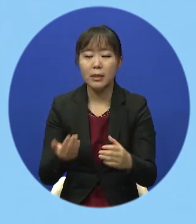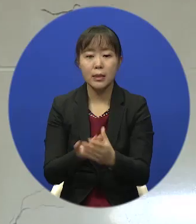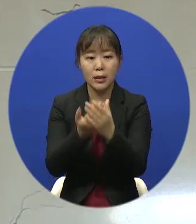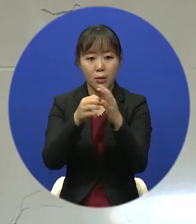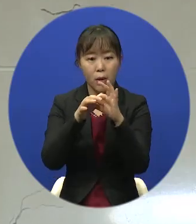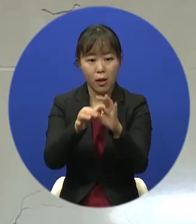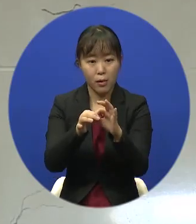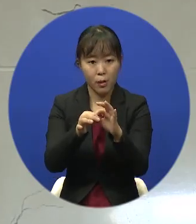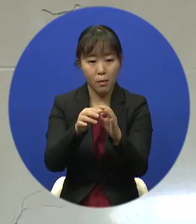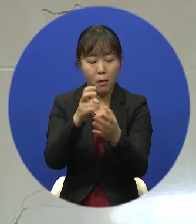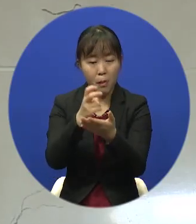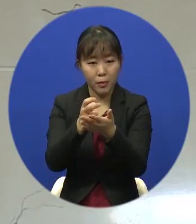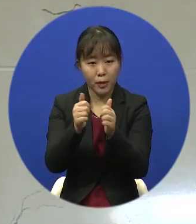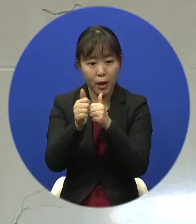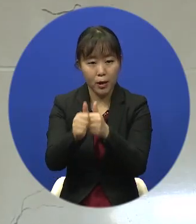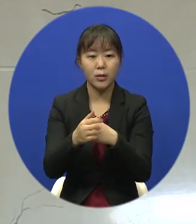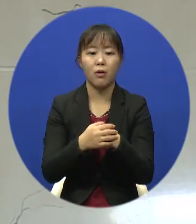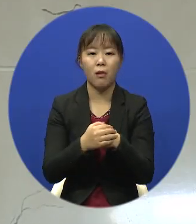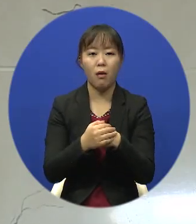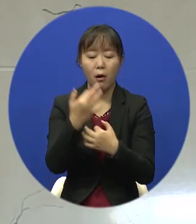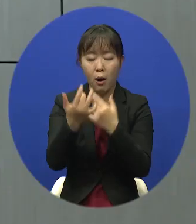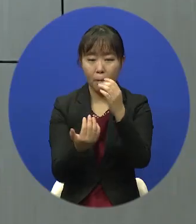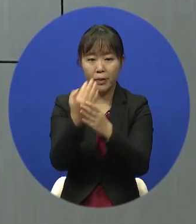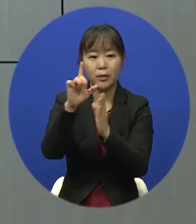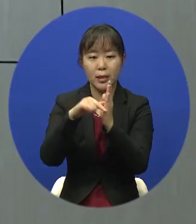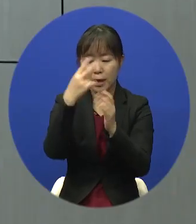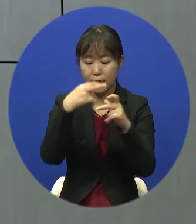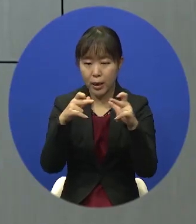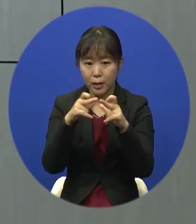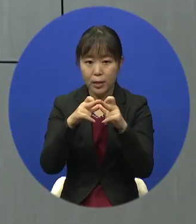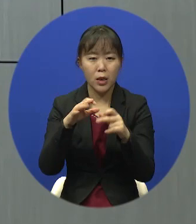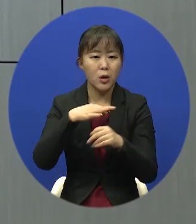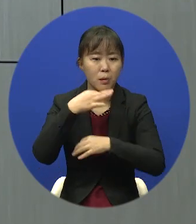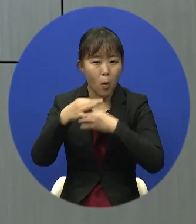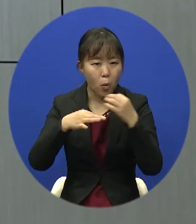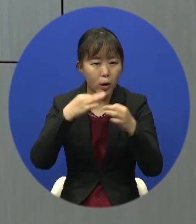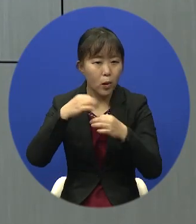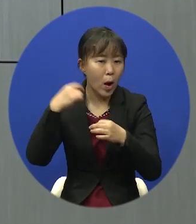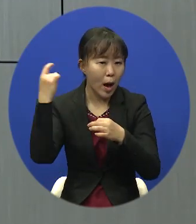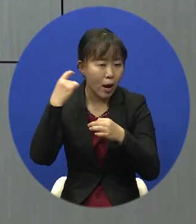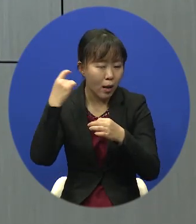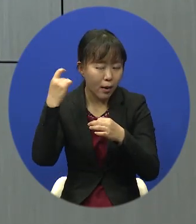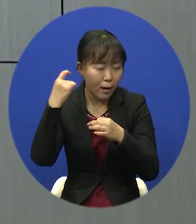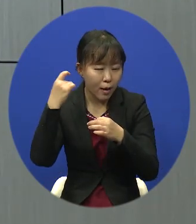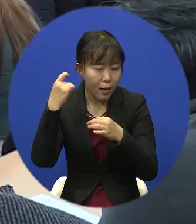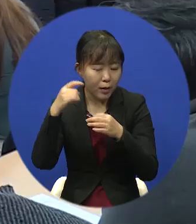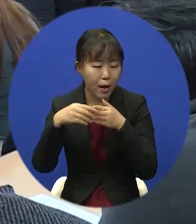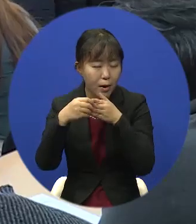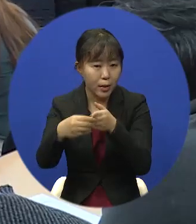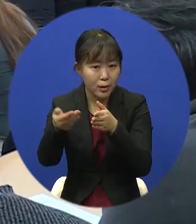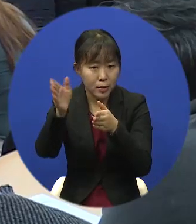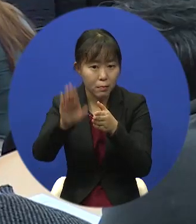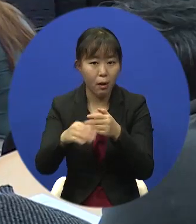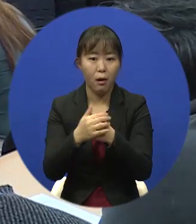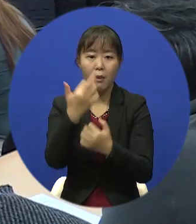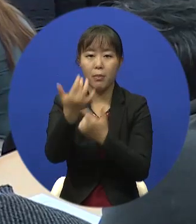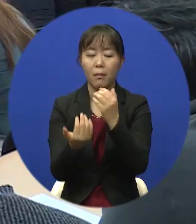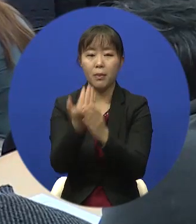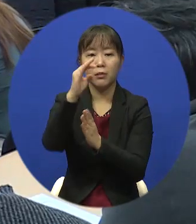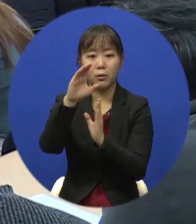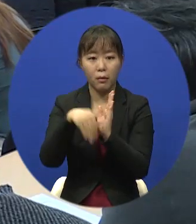따라 화재 발생 시 시각장애인에게 음성으로 피난 안내를 제공하고 있습니다. 그러나 재난